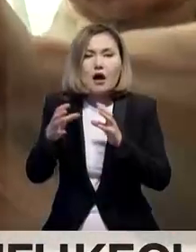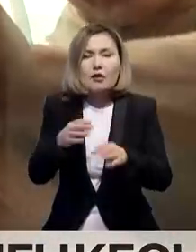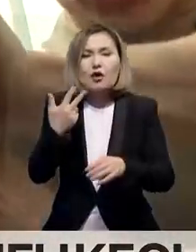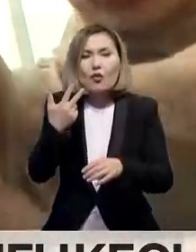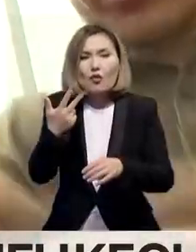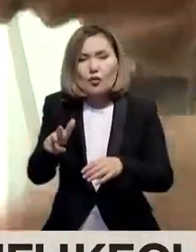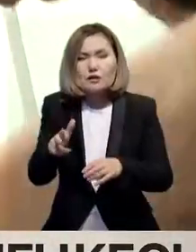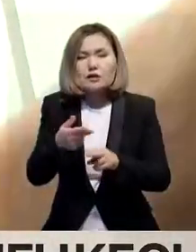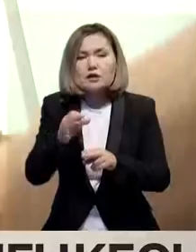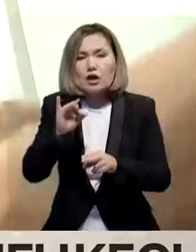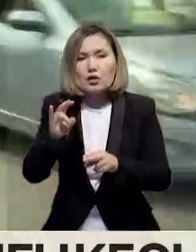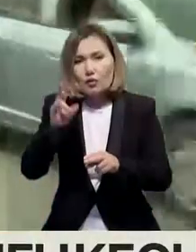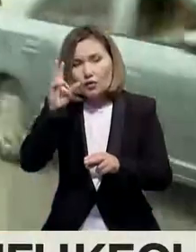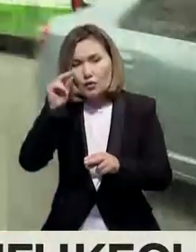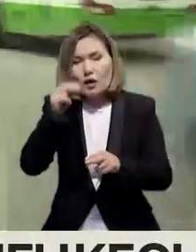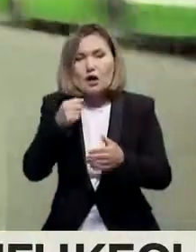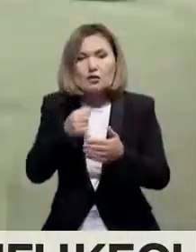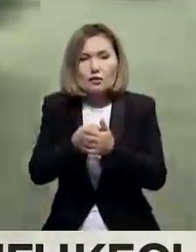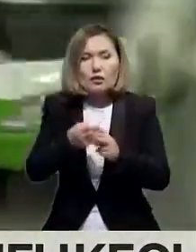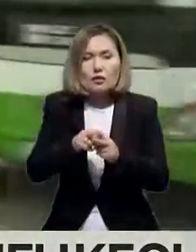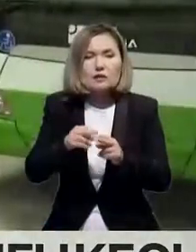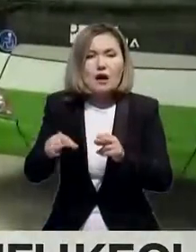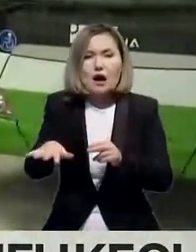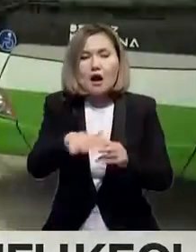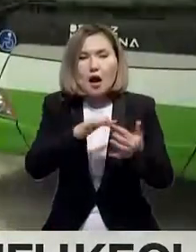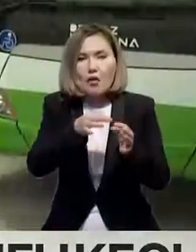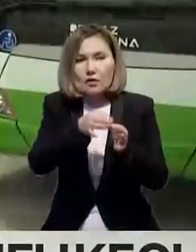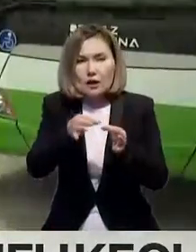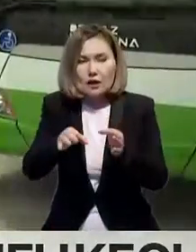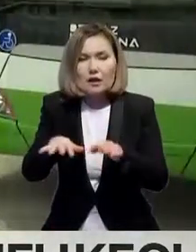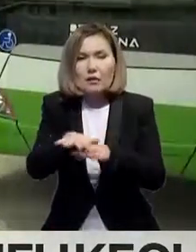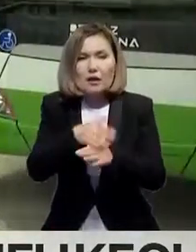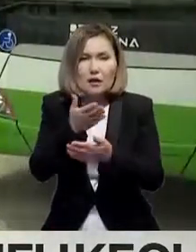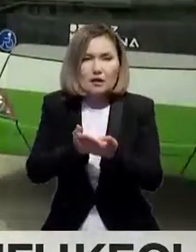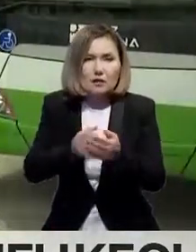дейін барлық ауданды аралайды. Қамбар Бекенов, Нұржан Мұзарапшин, Қызылорда, Хабар 24.